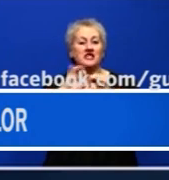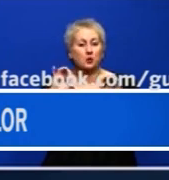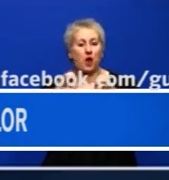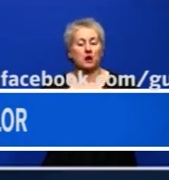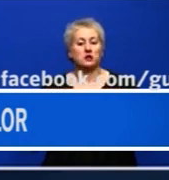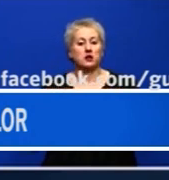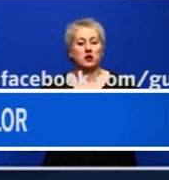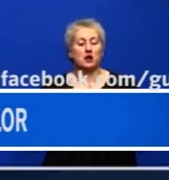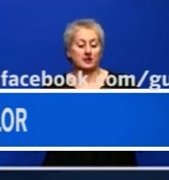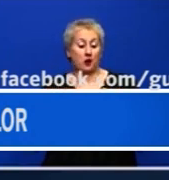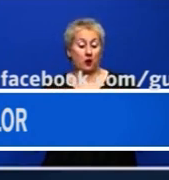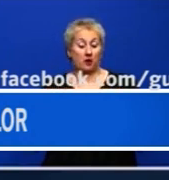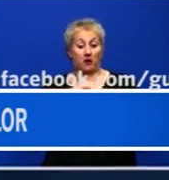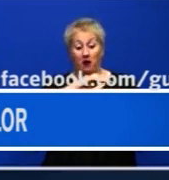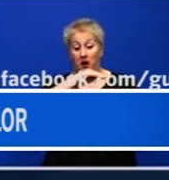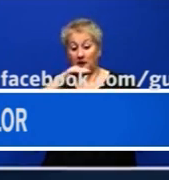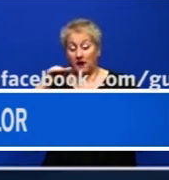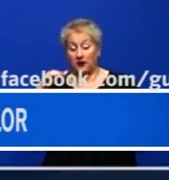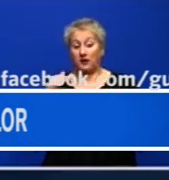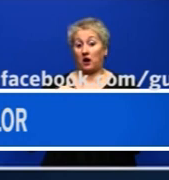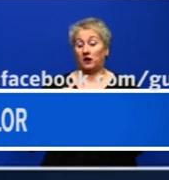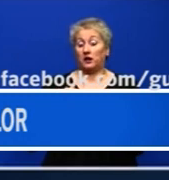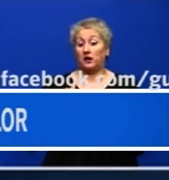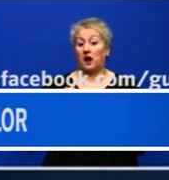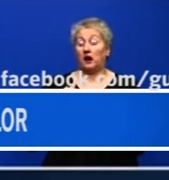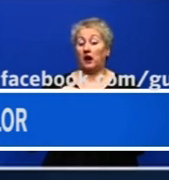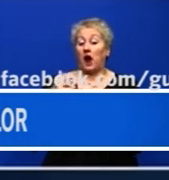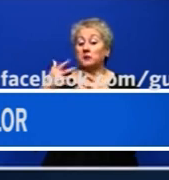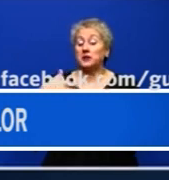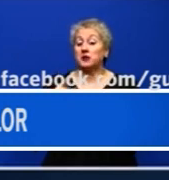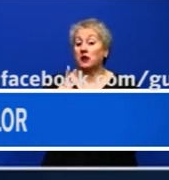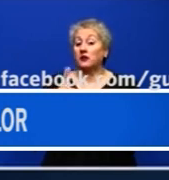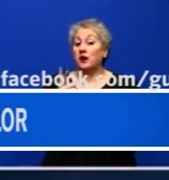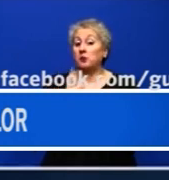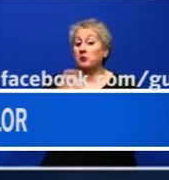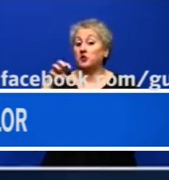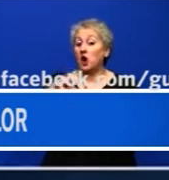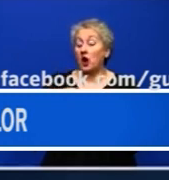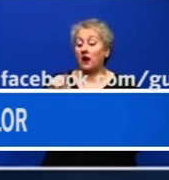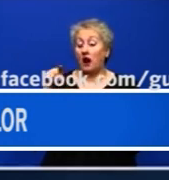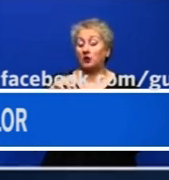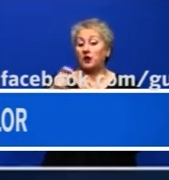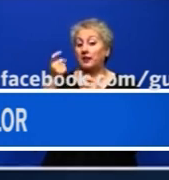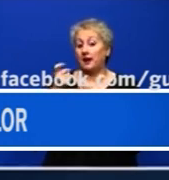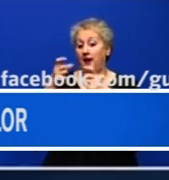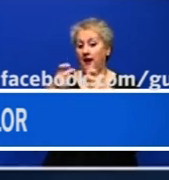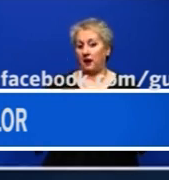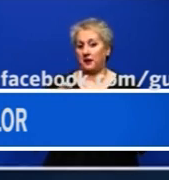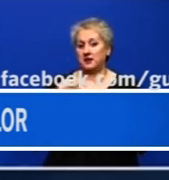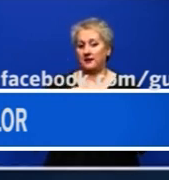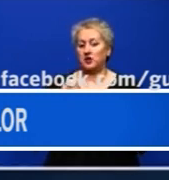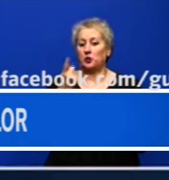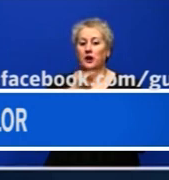de securitate la nivelul unității administrativ-teritoriale, motiv pentru care propunem ca din această echipă să facă parte